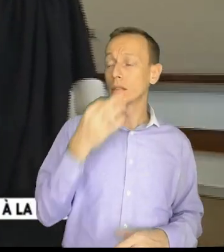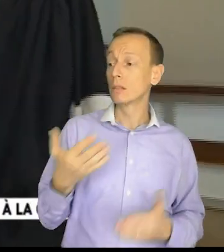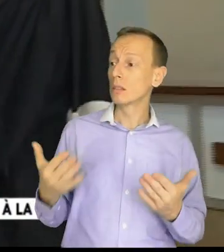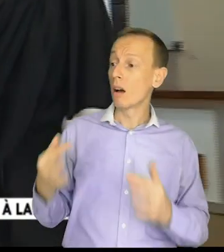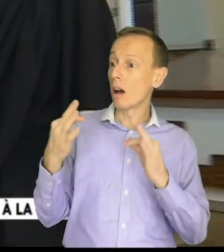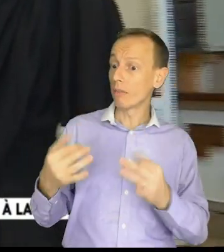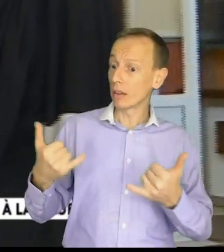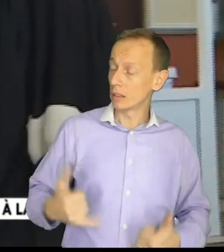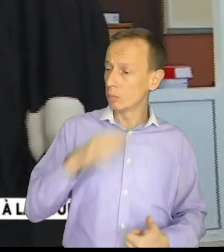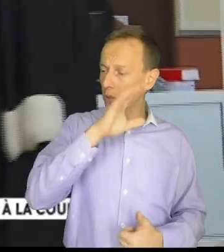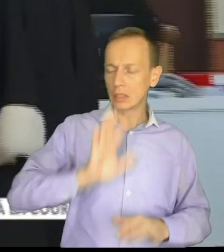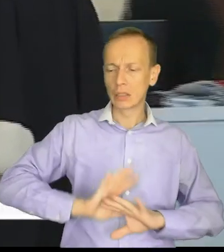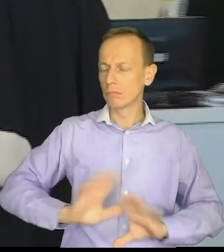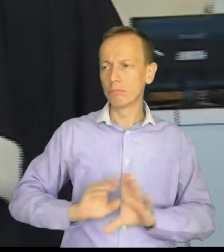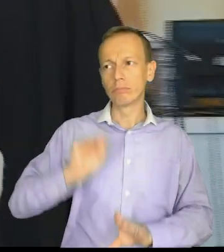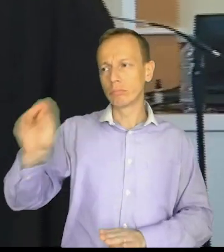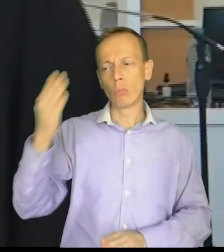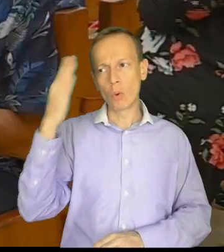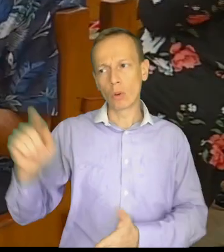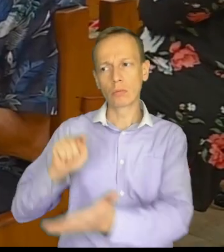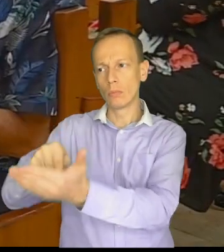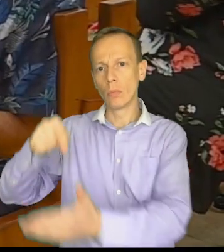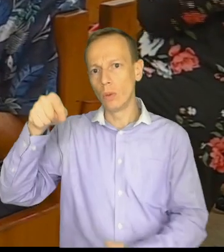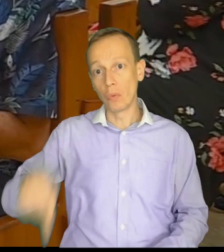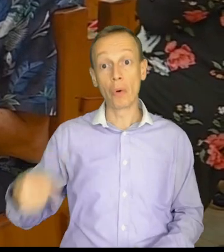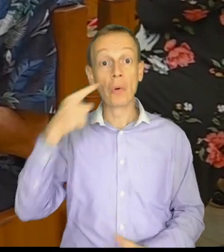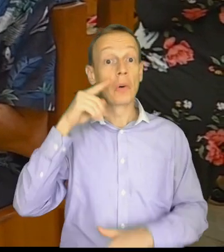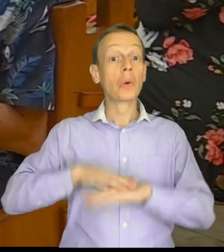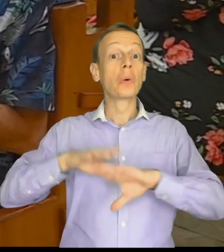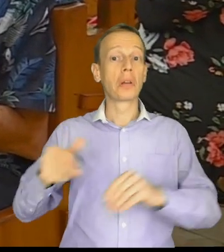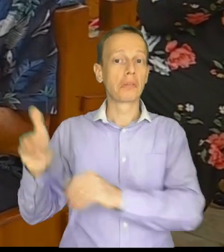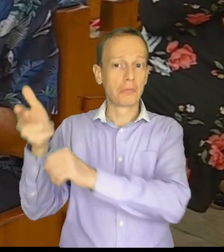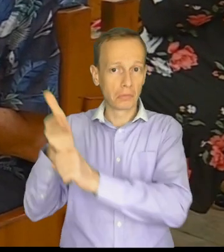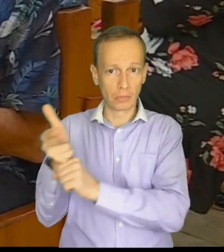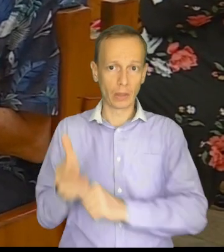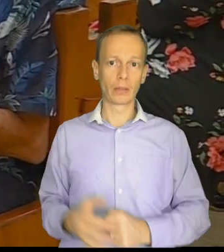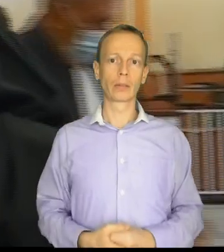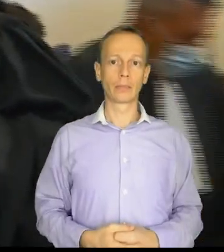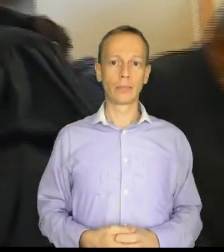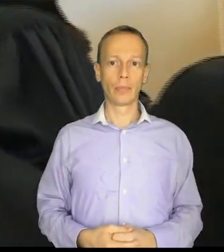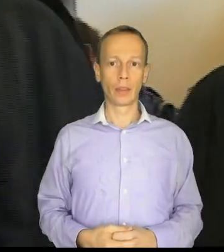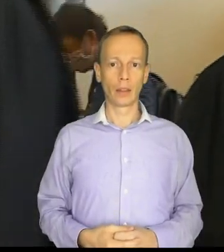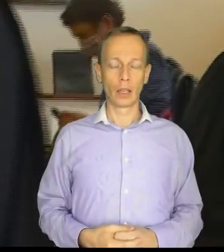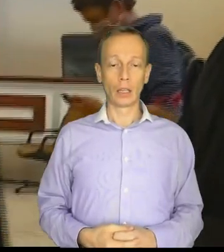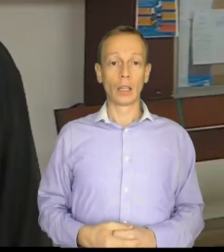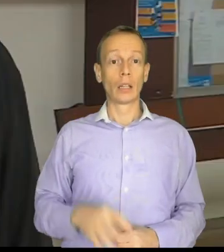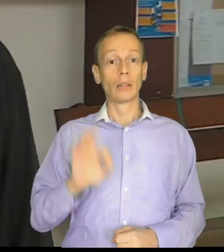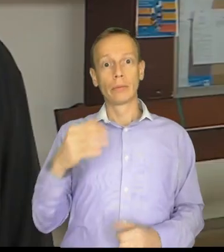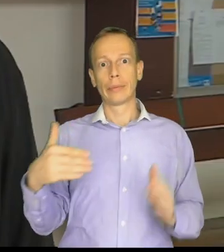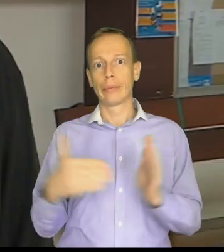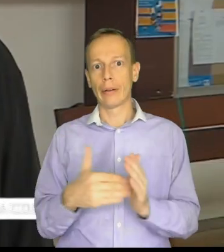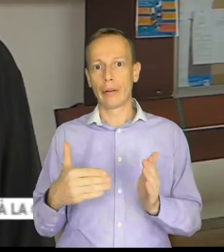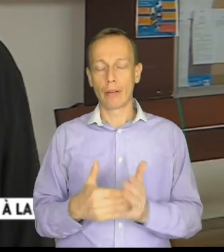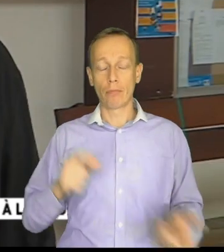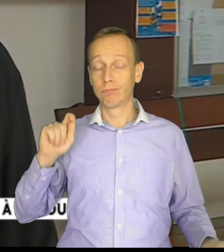lieu d'être jugée en Polynésie. Hepu Tewira, vous étiez sur place ce matin. Coup de théâtre au palais de justice